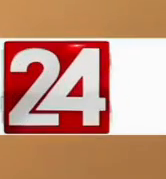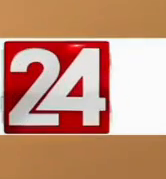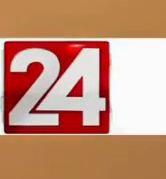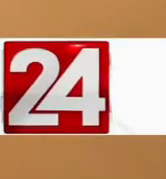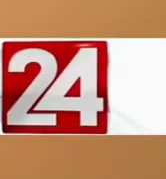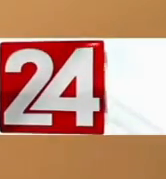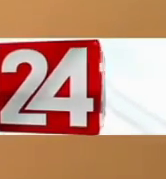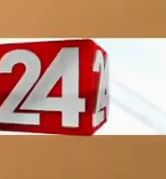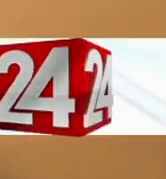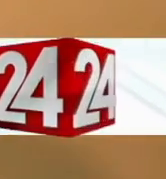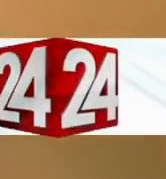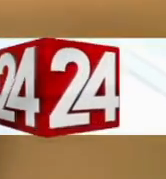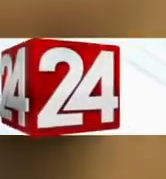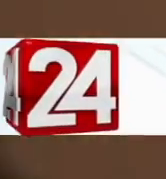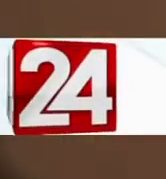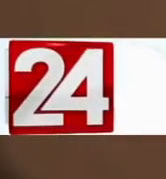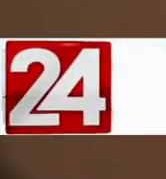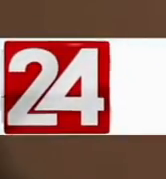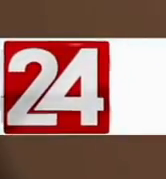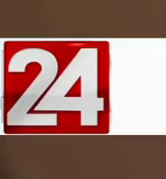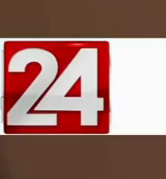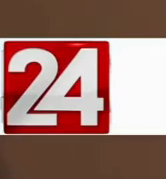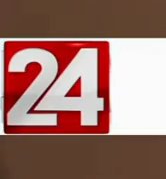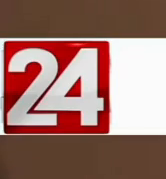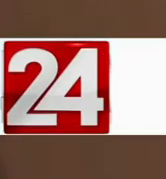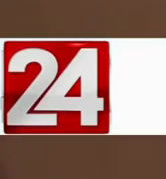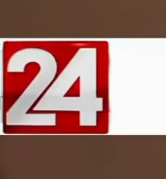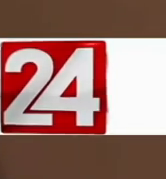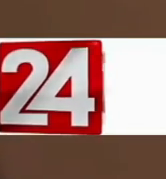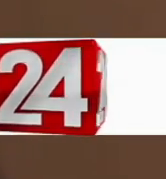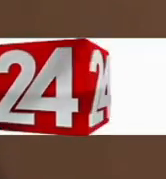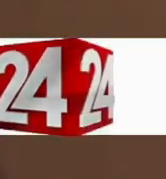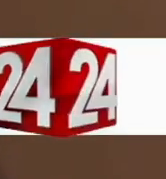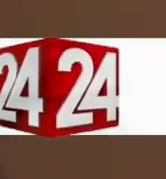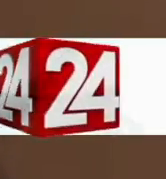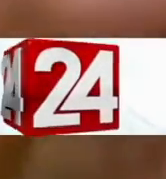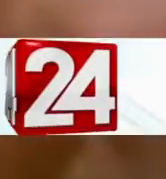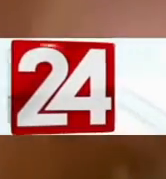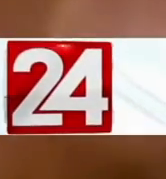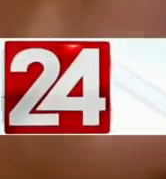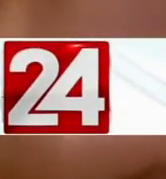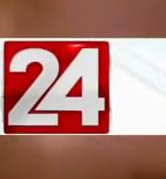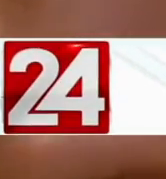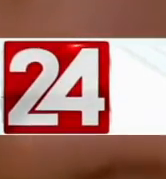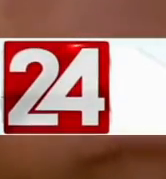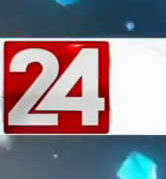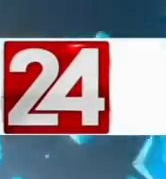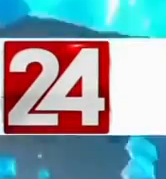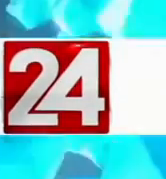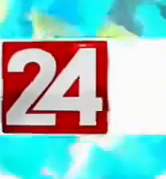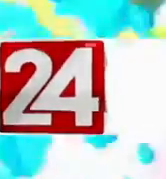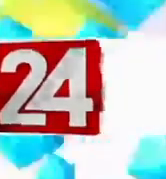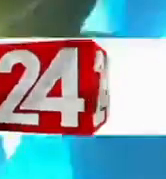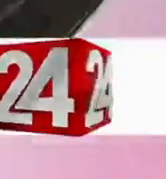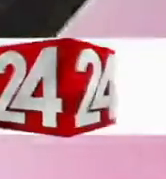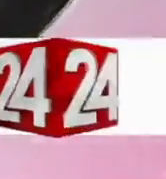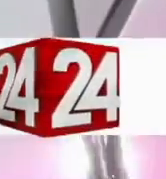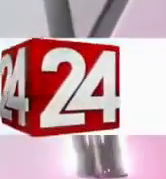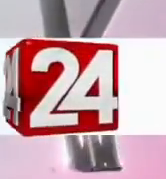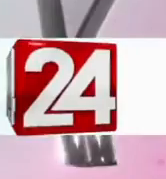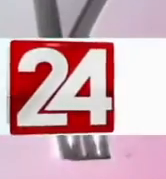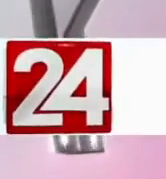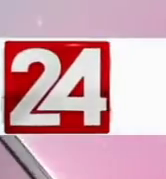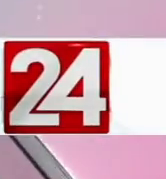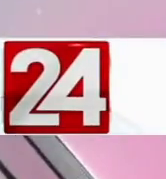At huwag palampasin ang mga celebrity na certified kapuso pa rin after 10 years